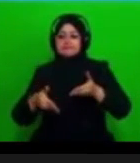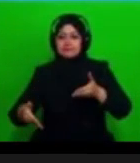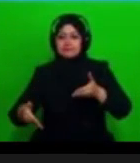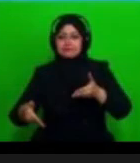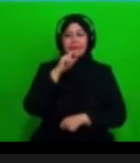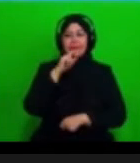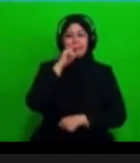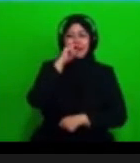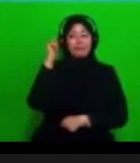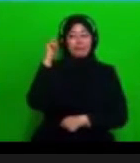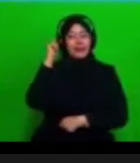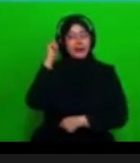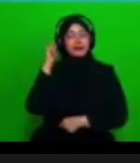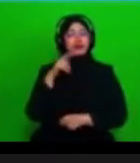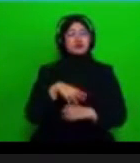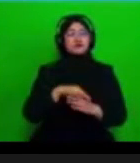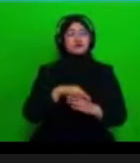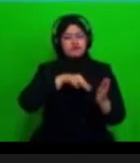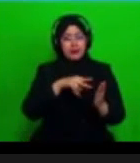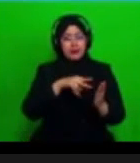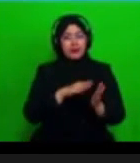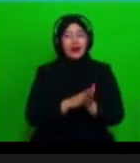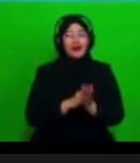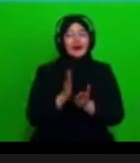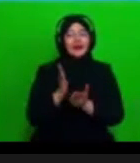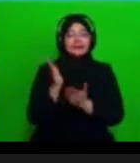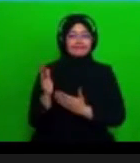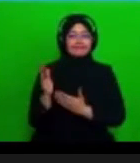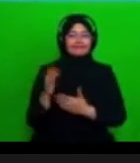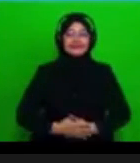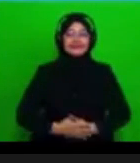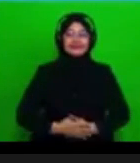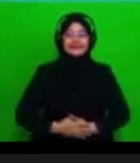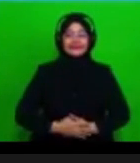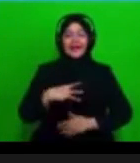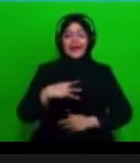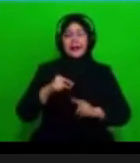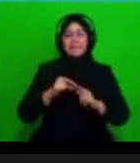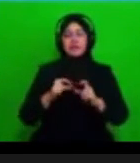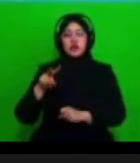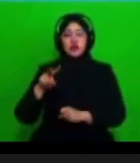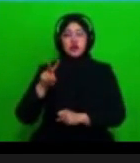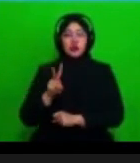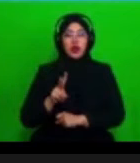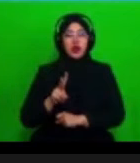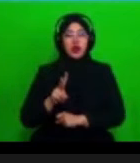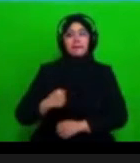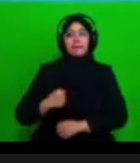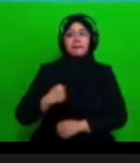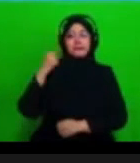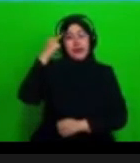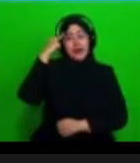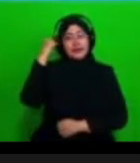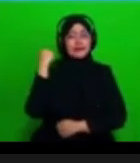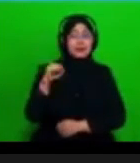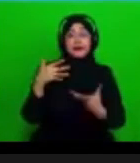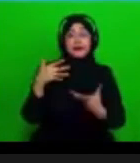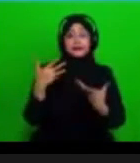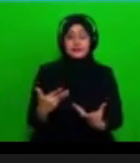Merdeka Belajar yang Ibu dan Bapak bisa amati pada slide ini. Slide berikutnya, episode 2 Merdeka Belajar, yaitu